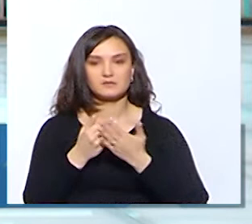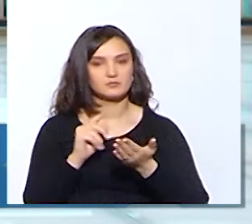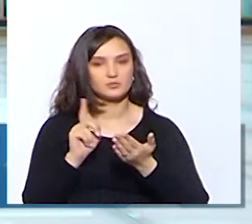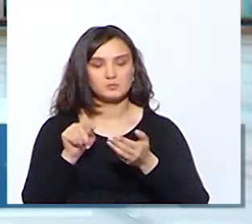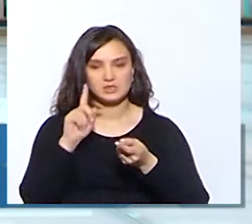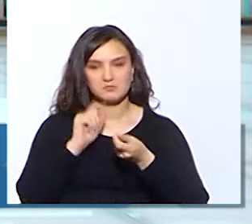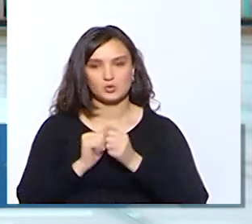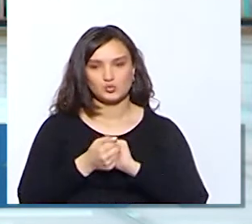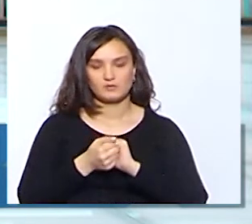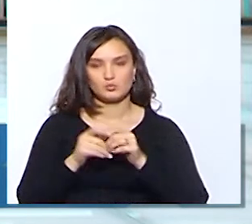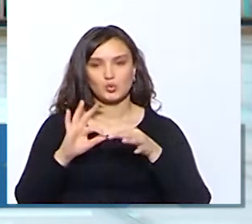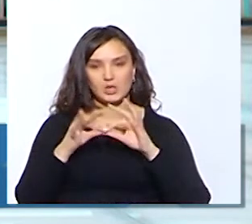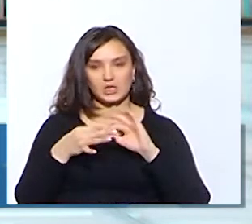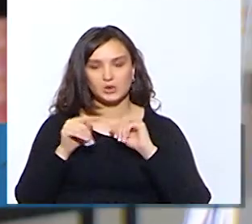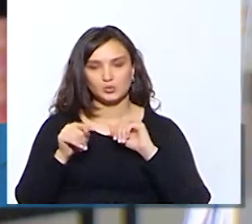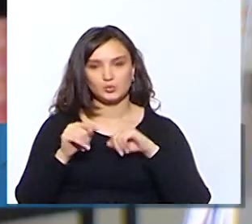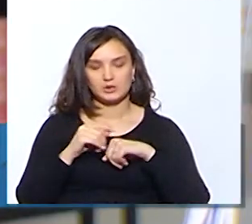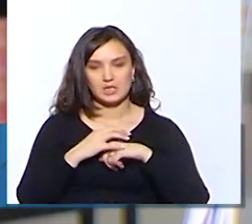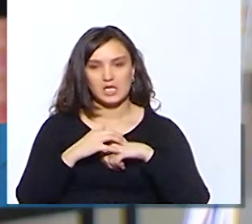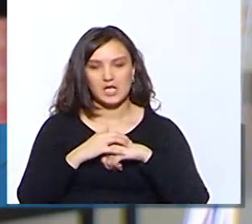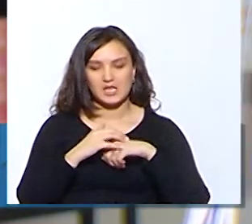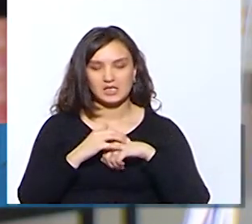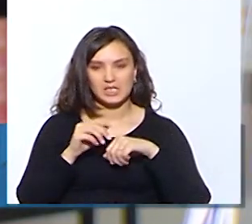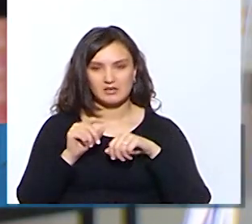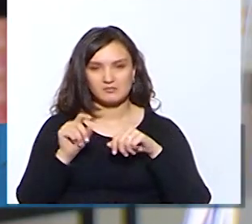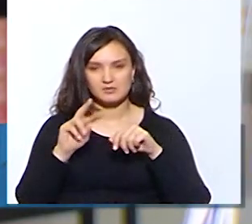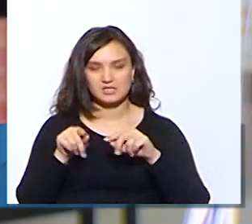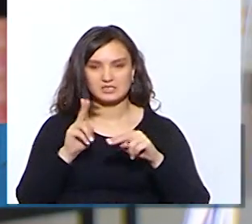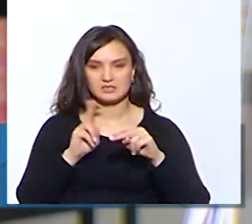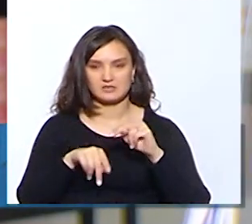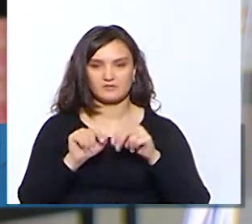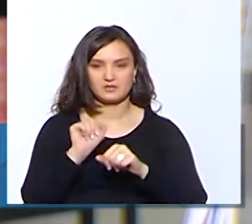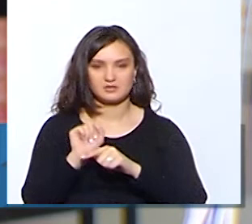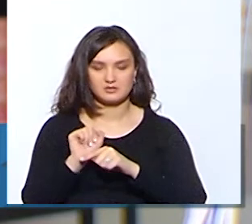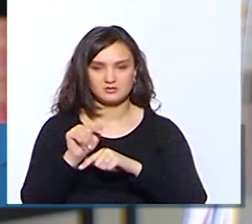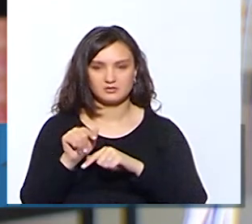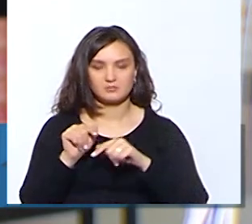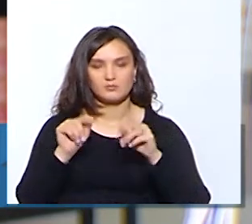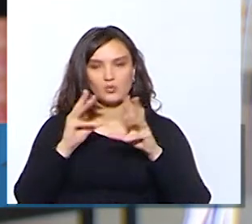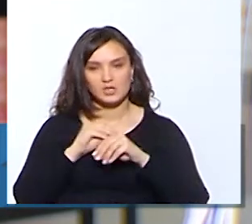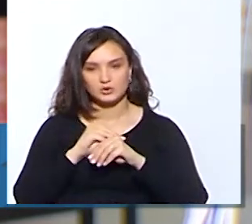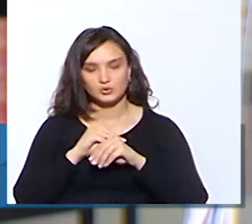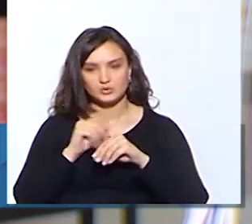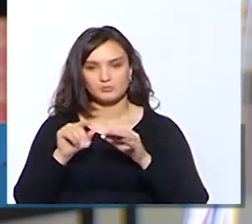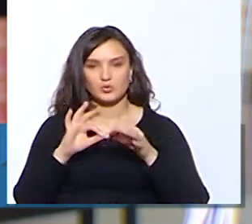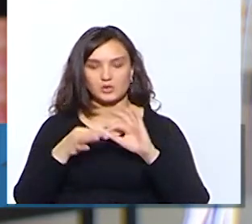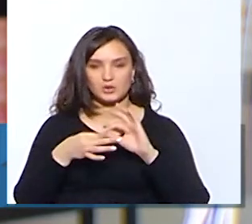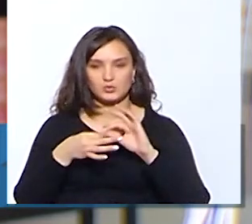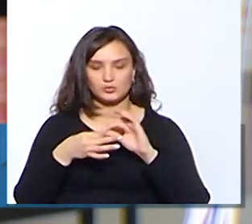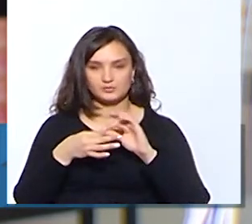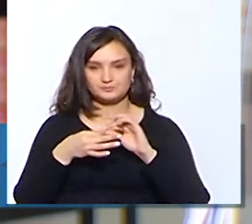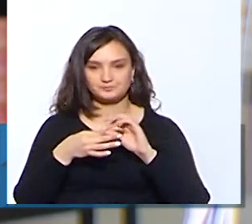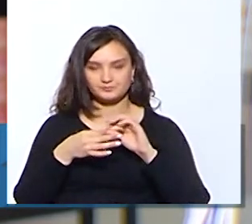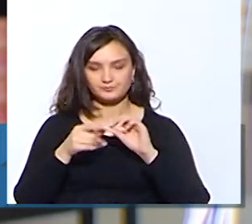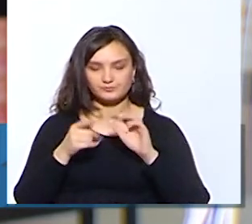რომ ის იმახსოვრებს კონკრეტულ ალერგენებს და ის წყვეტს, მოახდინოს რეაგირება ამ კონკრეტულ ანტიგენზე